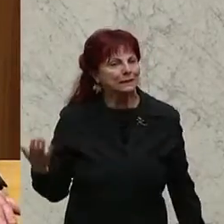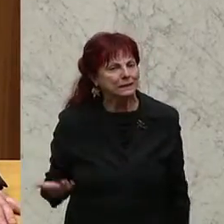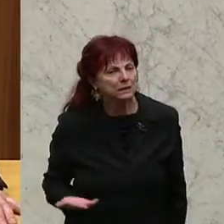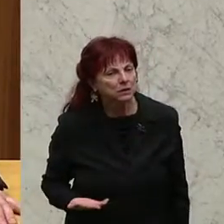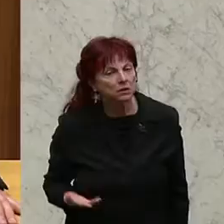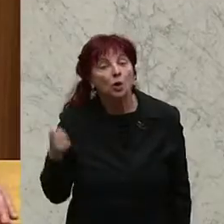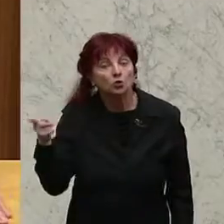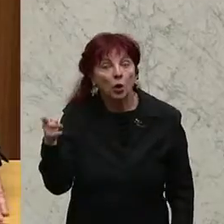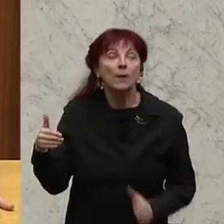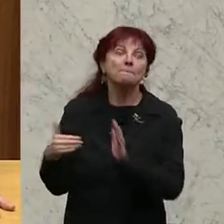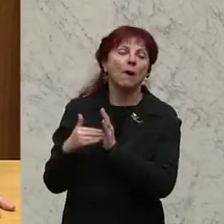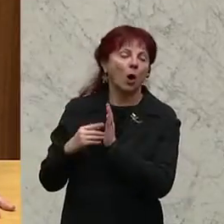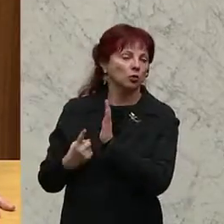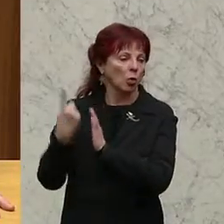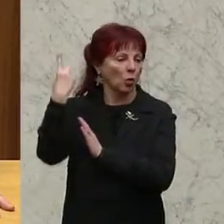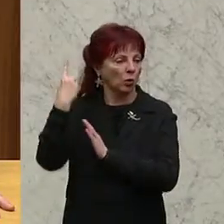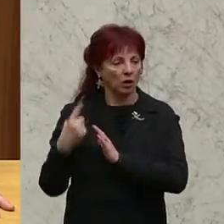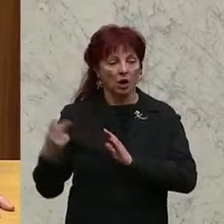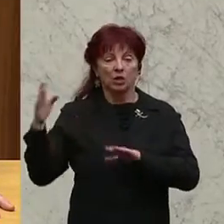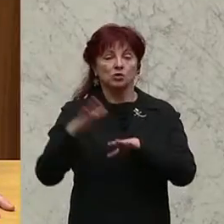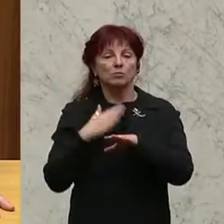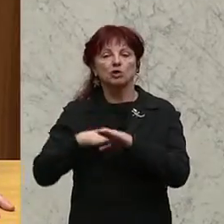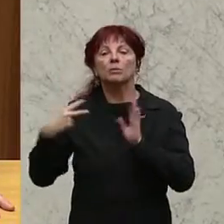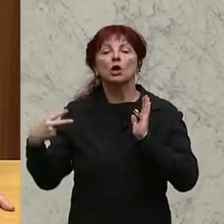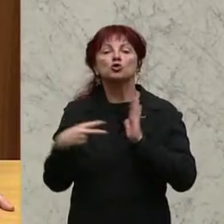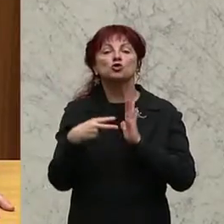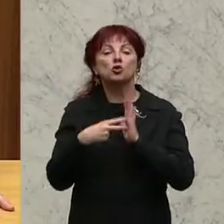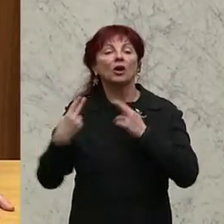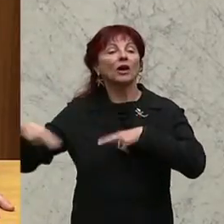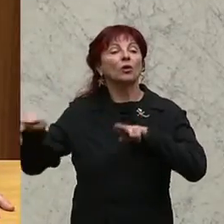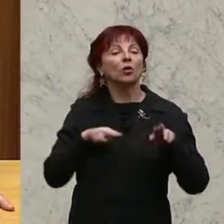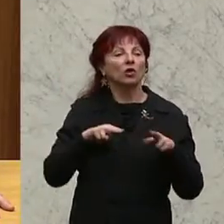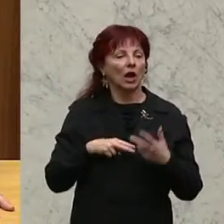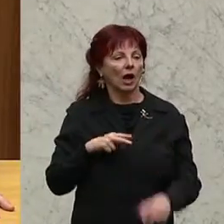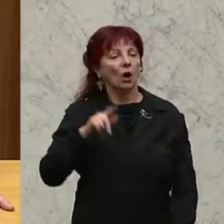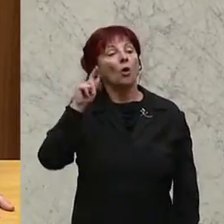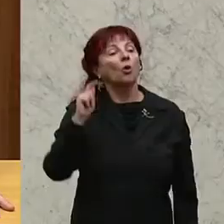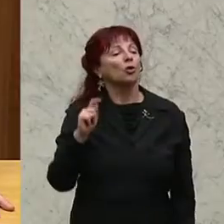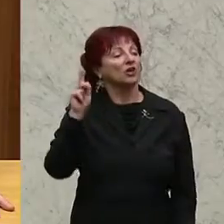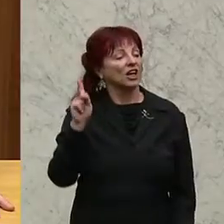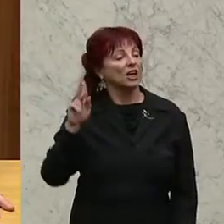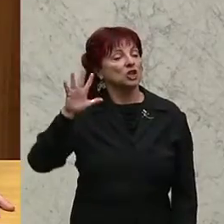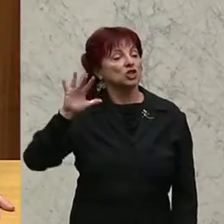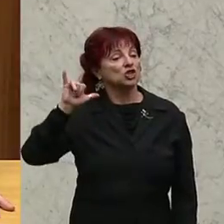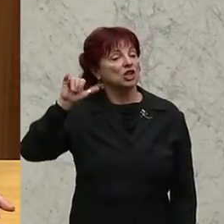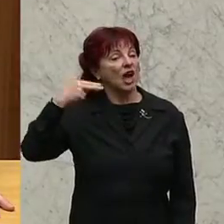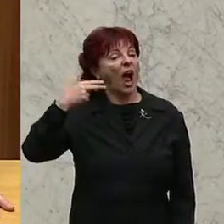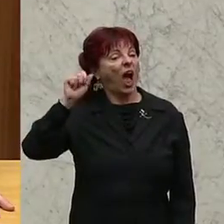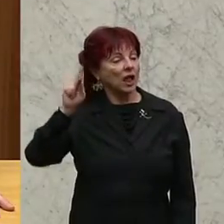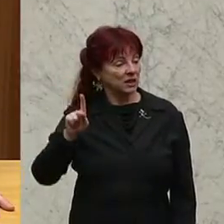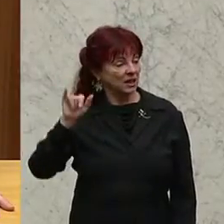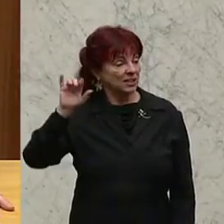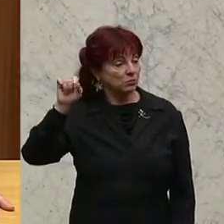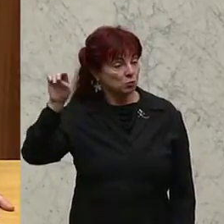dem Gesichtspunkt Syrien-Rückkehrer, Dschihadismus, dringender Handlungsbedarf gegeben ist, weil wir dort eine